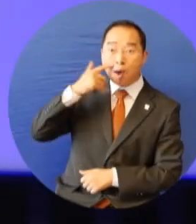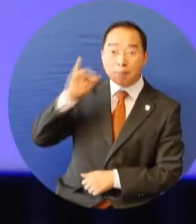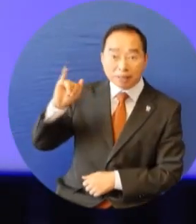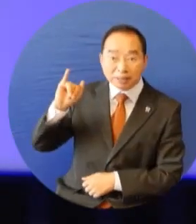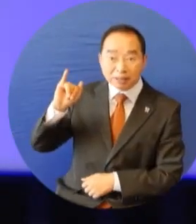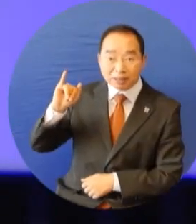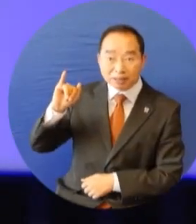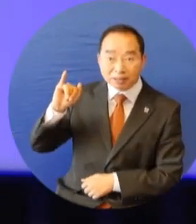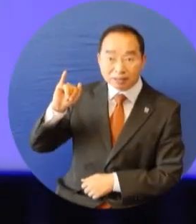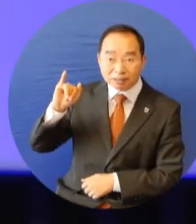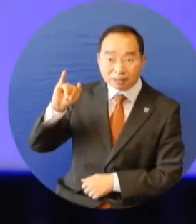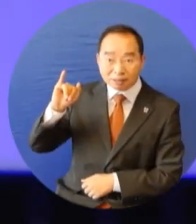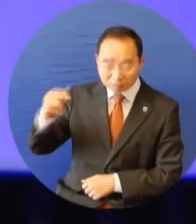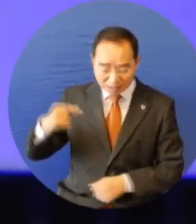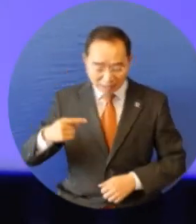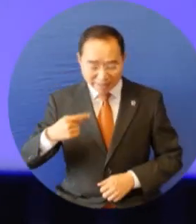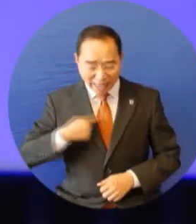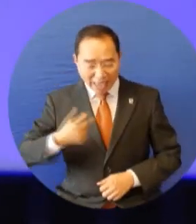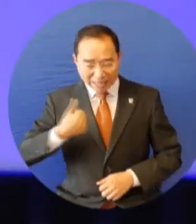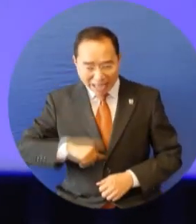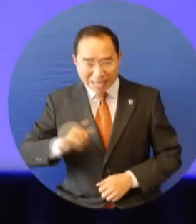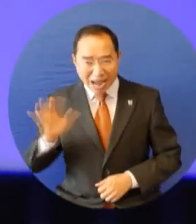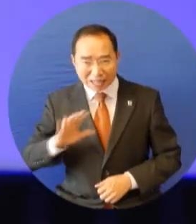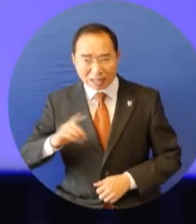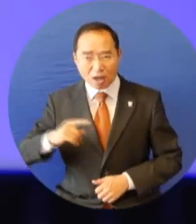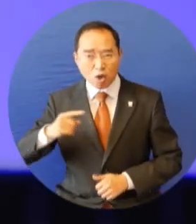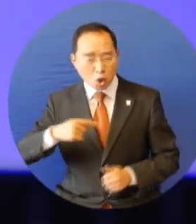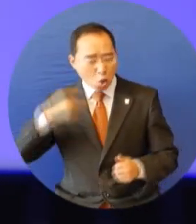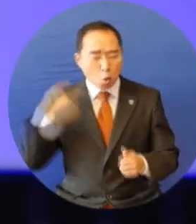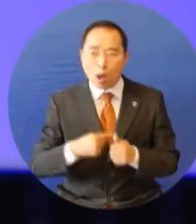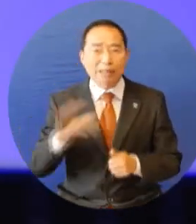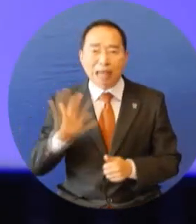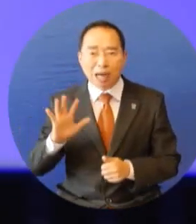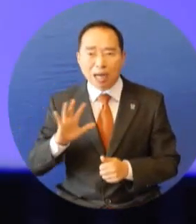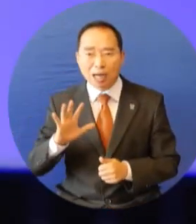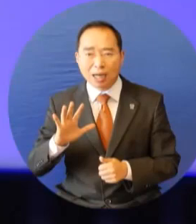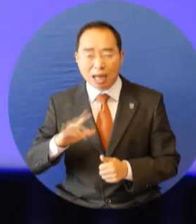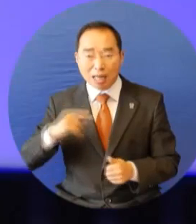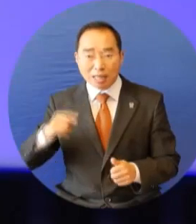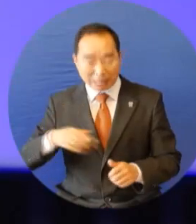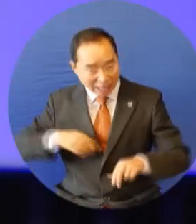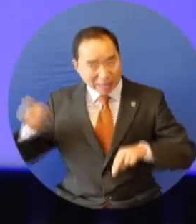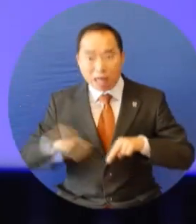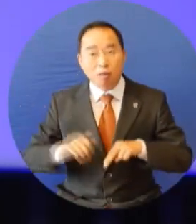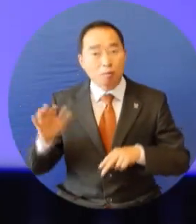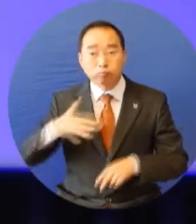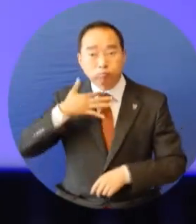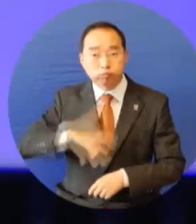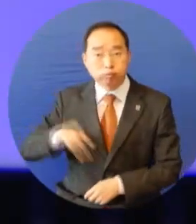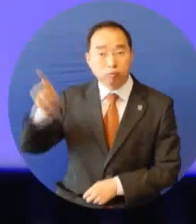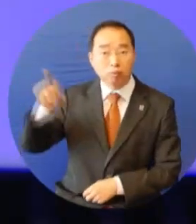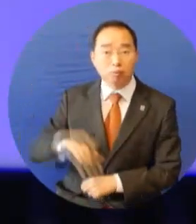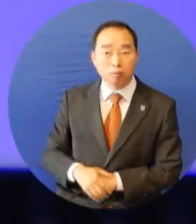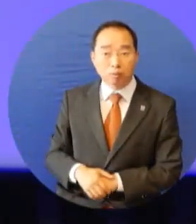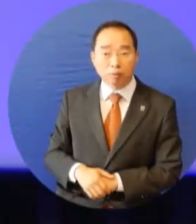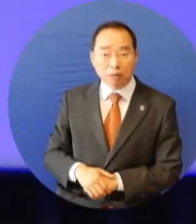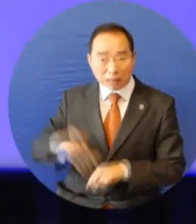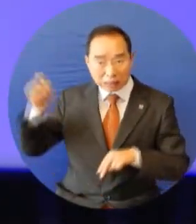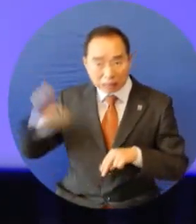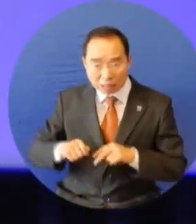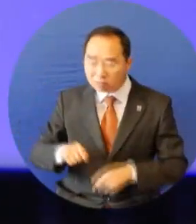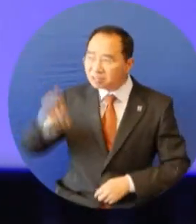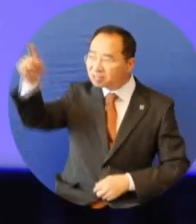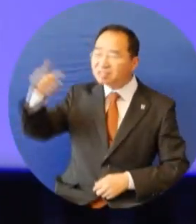미안하고 또 길러준 어머니는 당신 자식이 아니라고 제대로 욕도 제대로 못 해보고